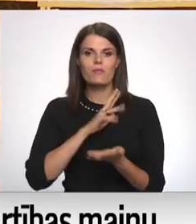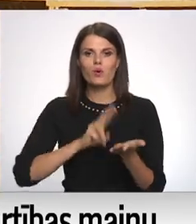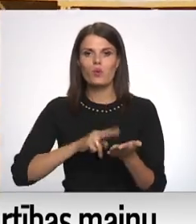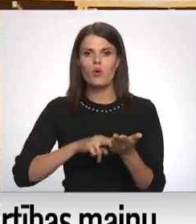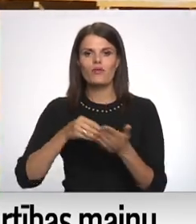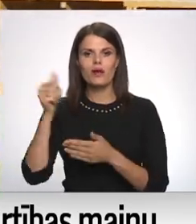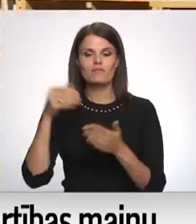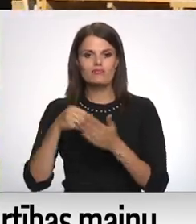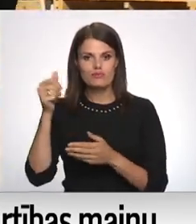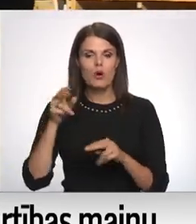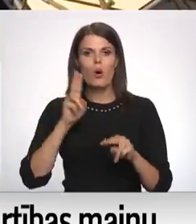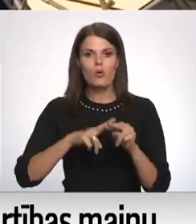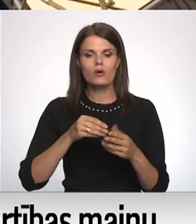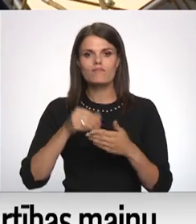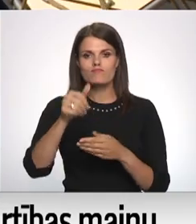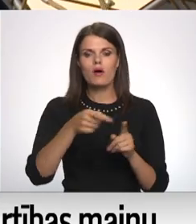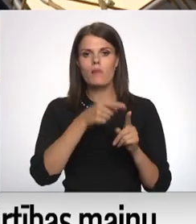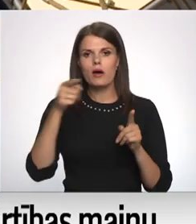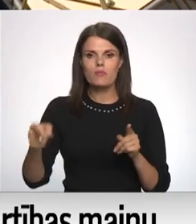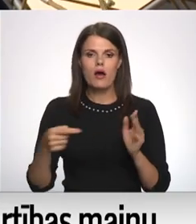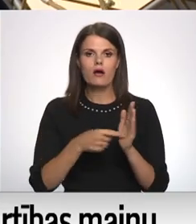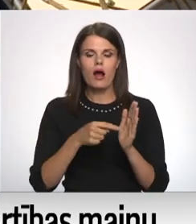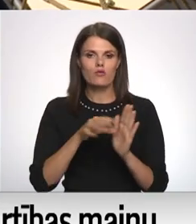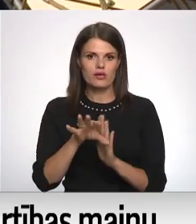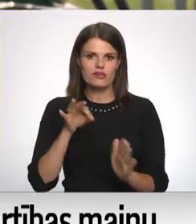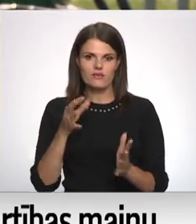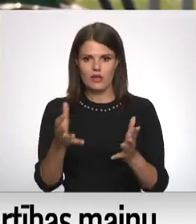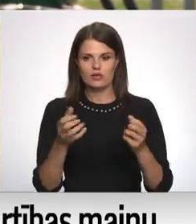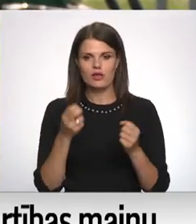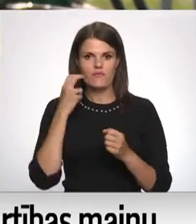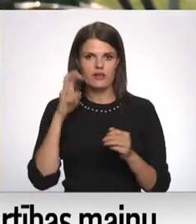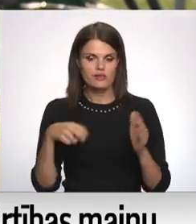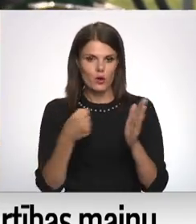izmaksāts tādā apmērā, par kādu periodu vecāki ir izvēlējušies saņemt vecāku pabalstu.